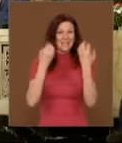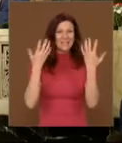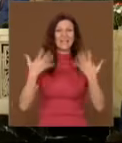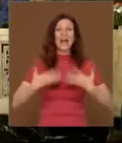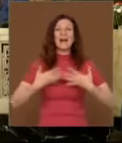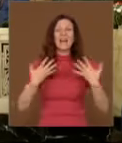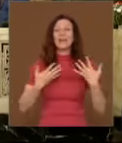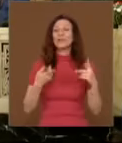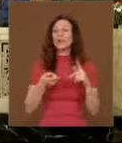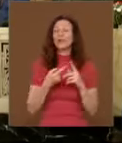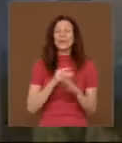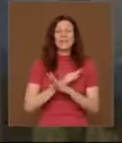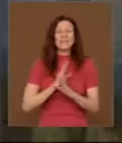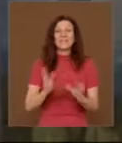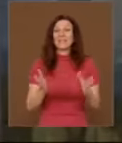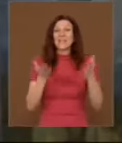от Възкресението.